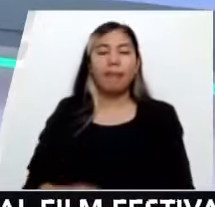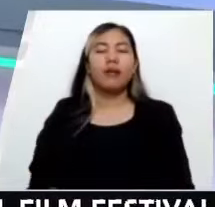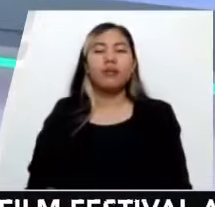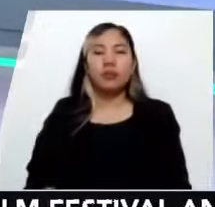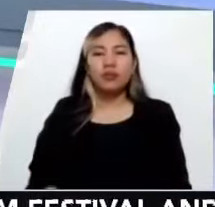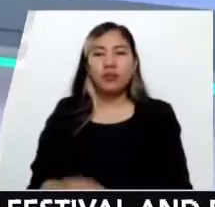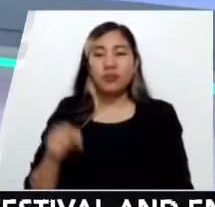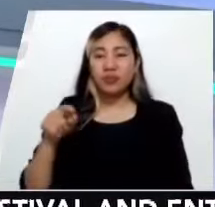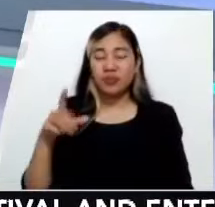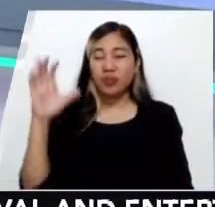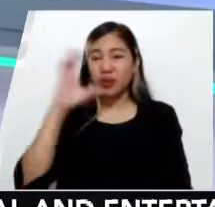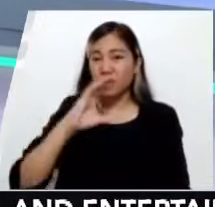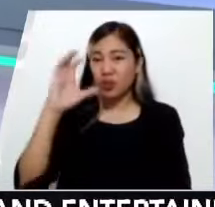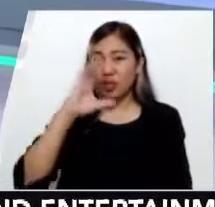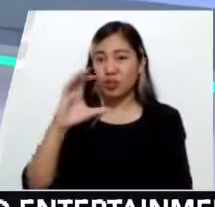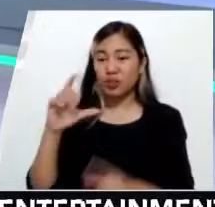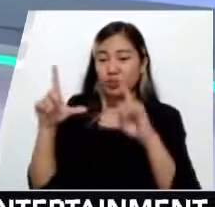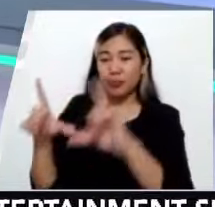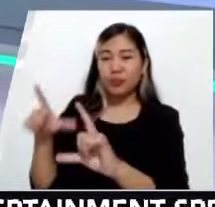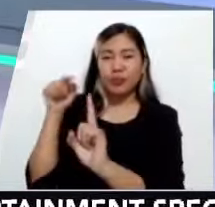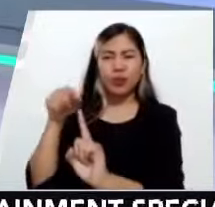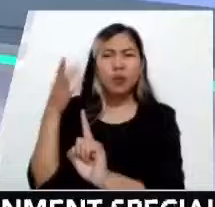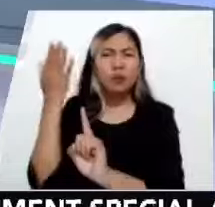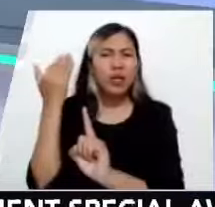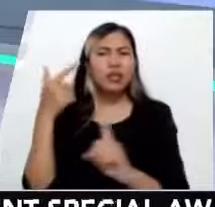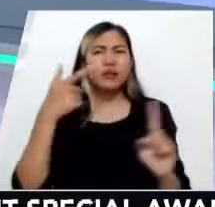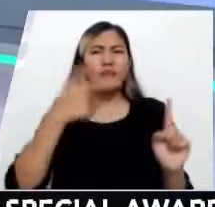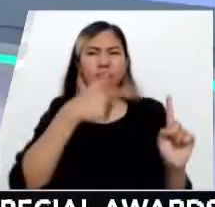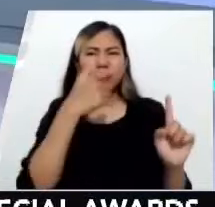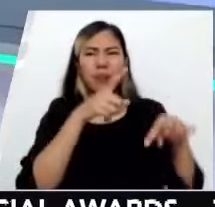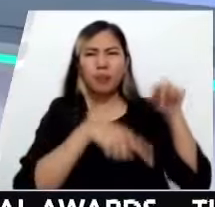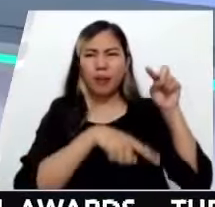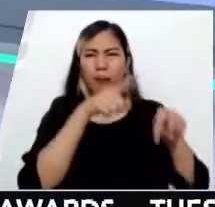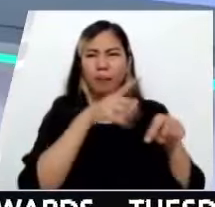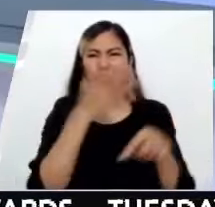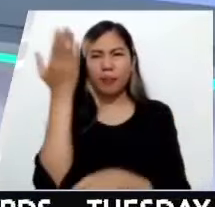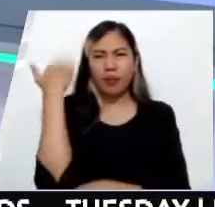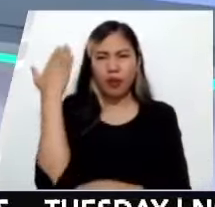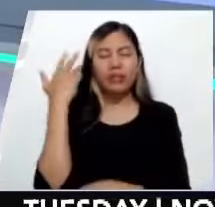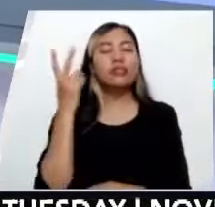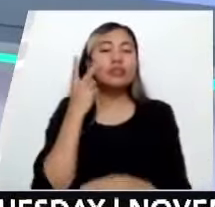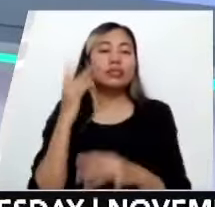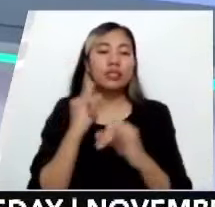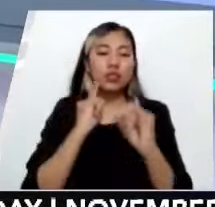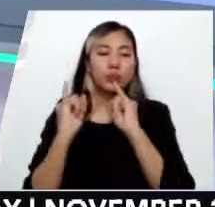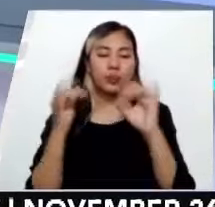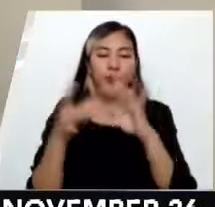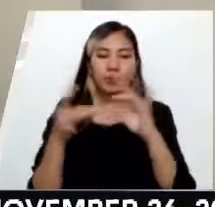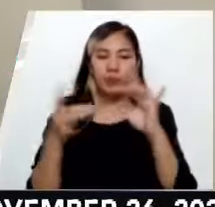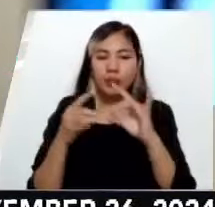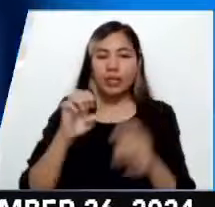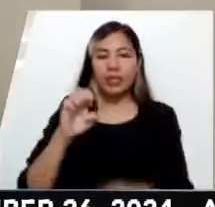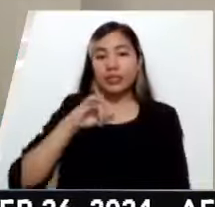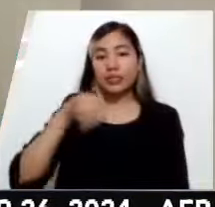naman sa pamamaril noon sa isang kaibigan. Ang kanyang panig sa balitang hatid ni EJ Gomez.